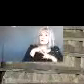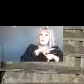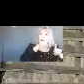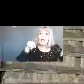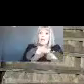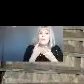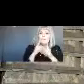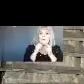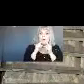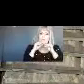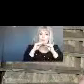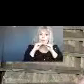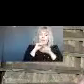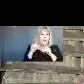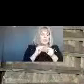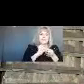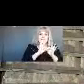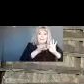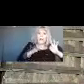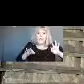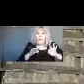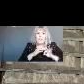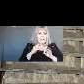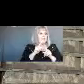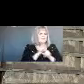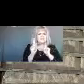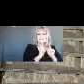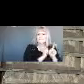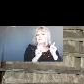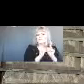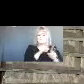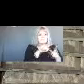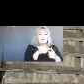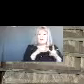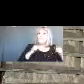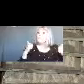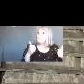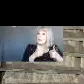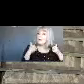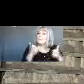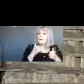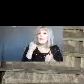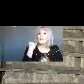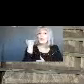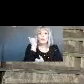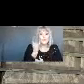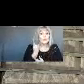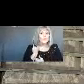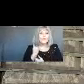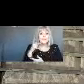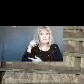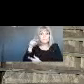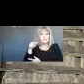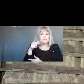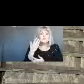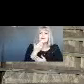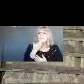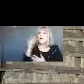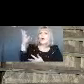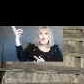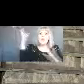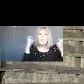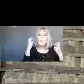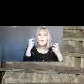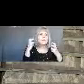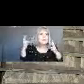elkeen gaan sit. Hulle begin in tale praat wat hulle nie ken nie. Daar was baie Jode van reg oor die wêreld in Jerusalem